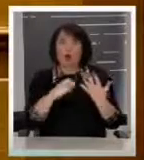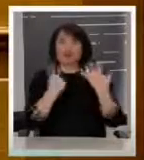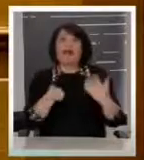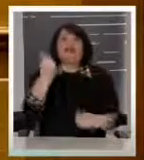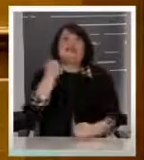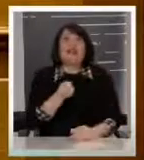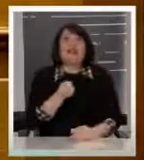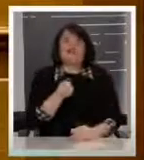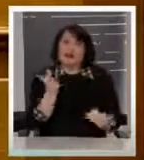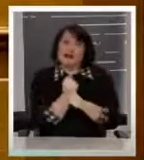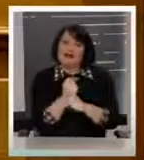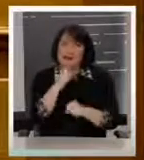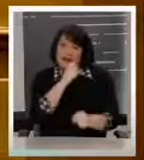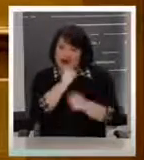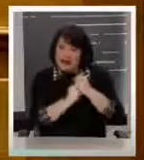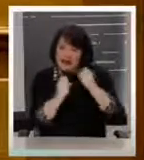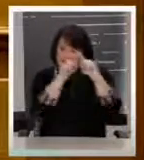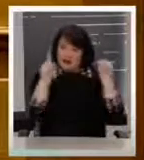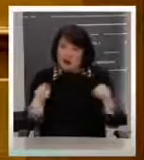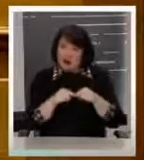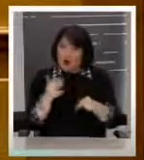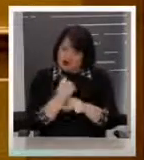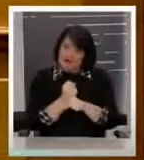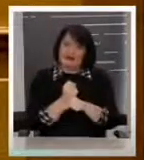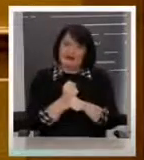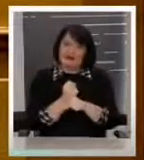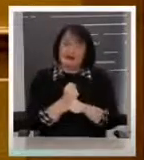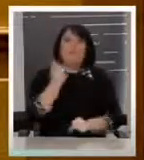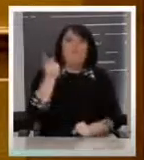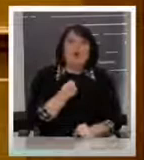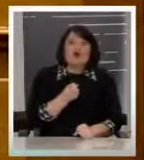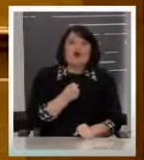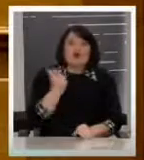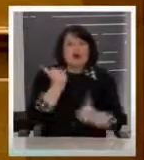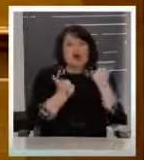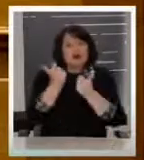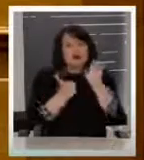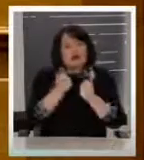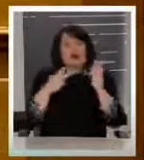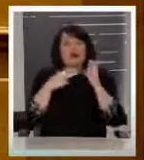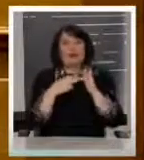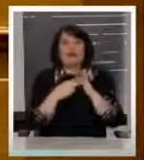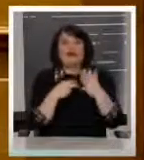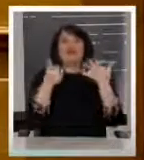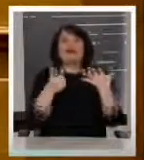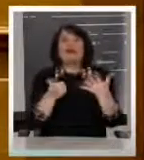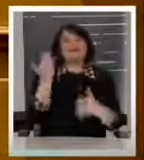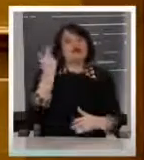3,986%. Σε αυτό το ποσοστό η Ελλάδα δανειζόταν το